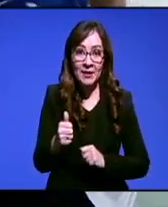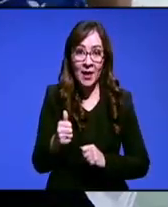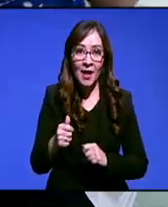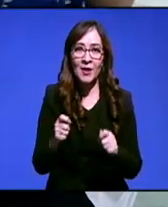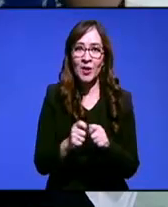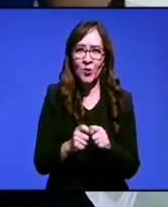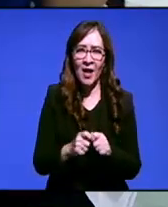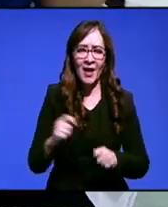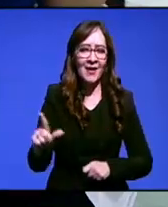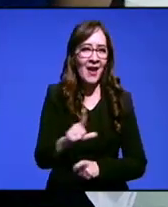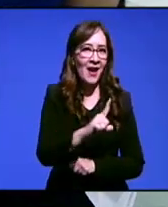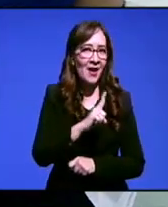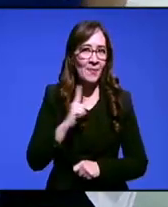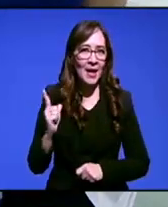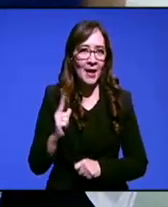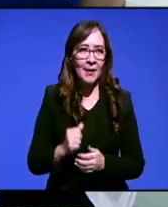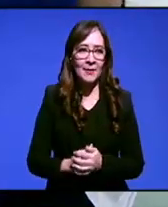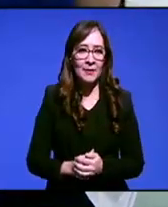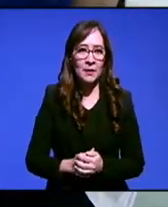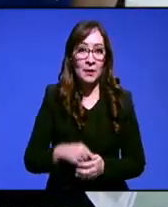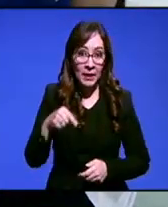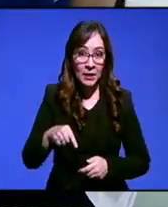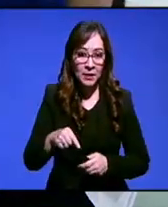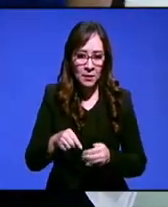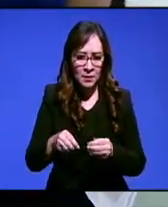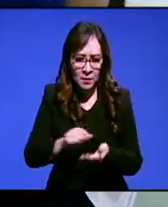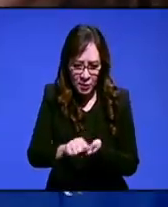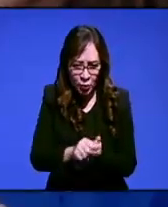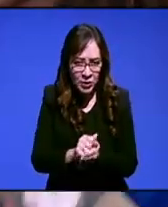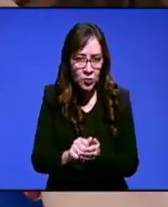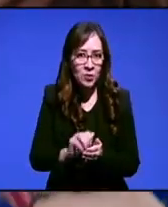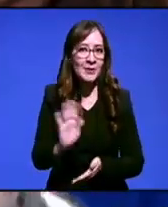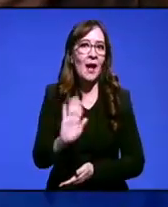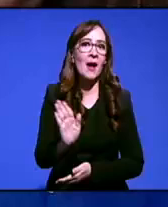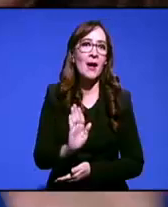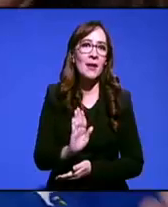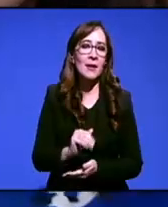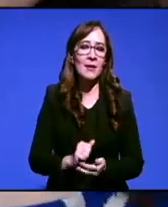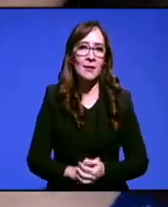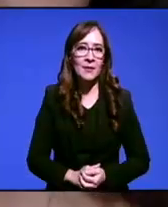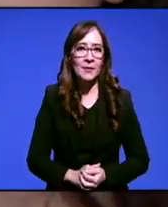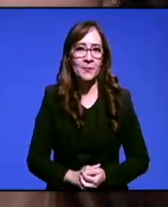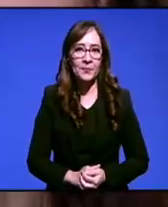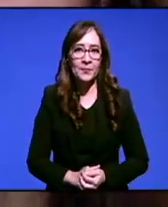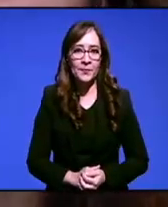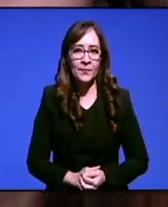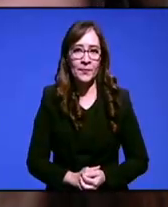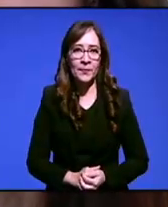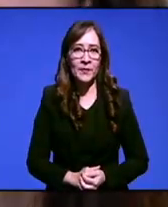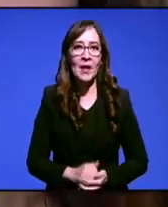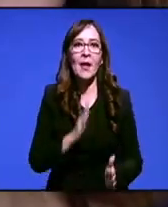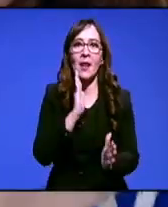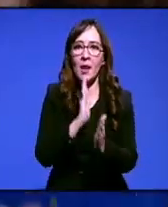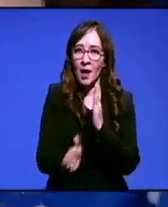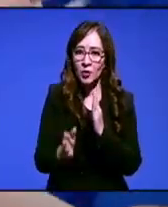lama. Wah, jadi ini dicuci dulu nggak? Enggak, jangan dicuci dulu. Cabai akan cepat busuk jika sudah dicuci. Langsung